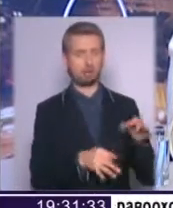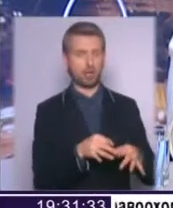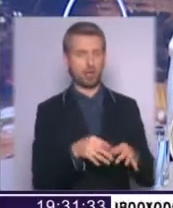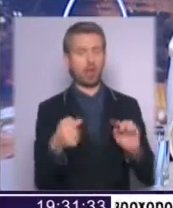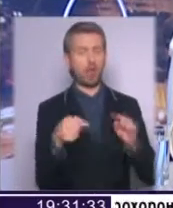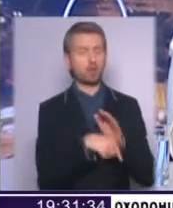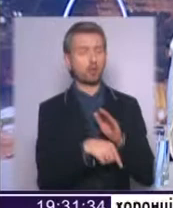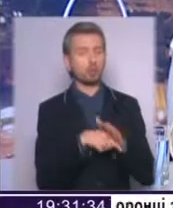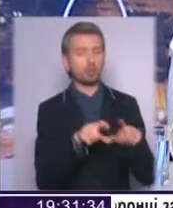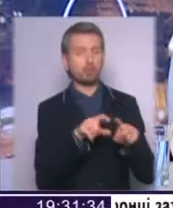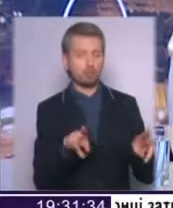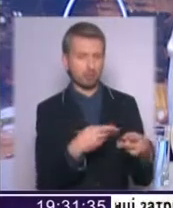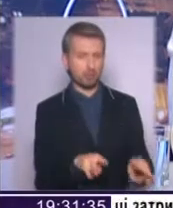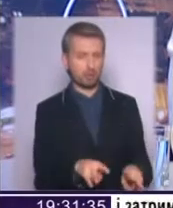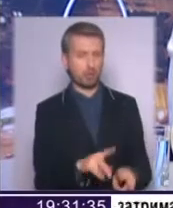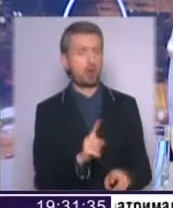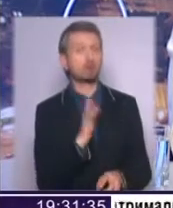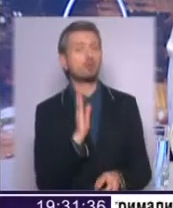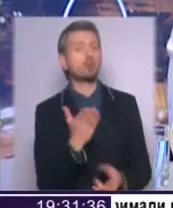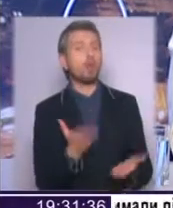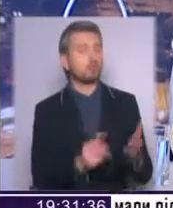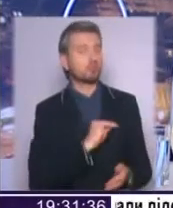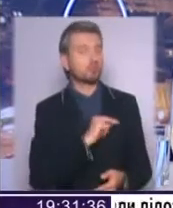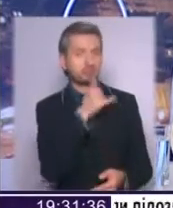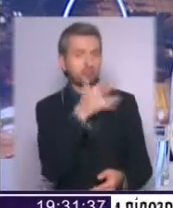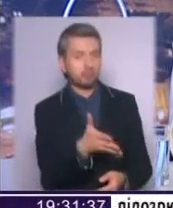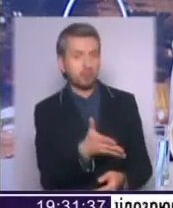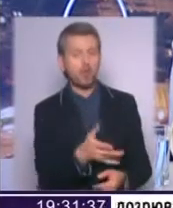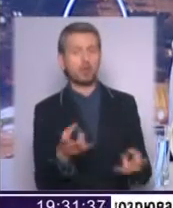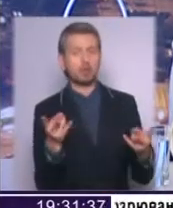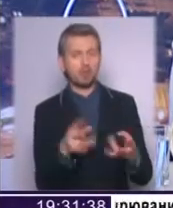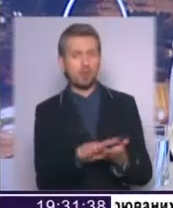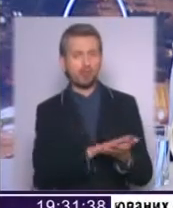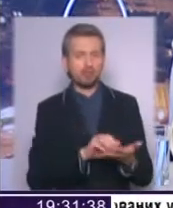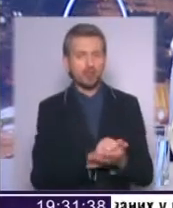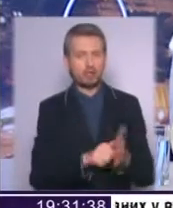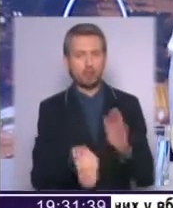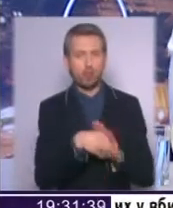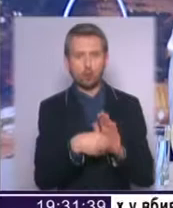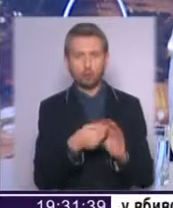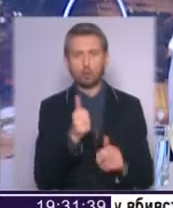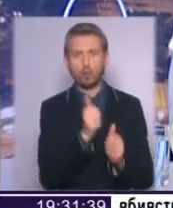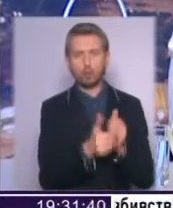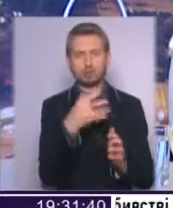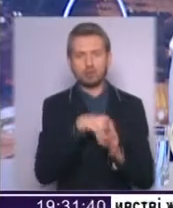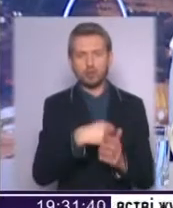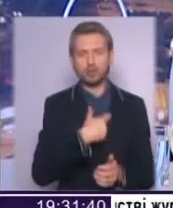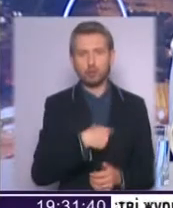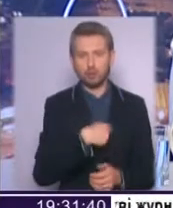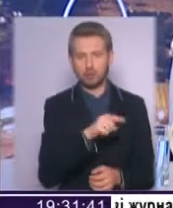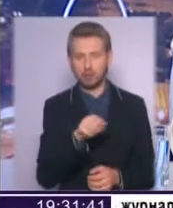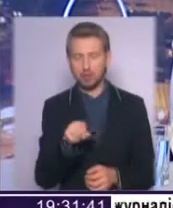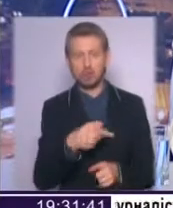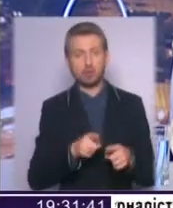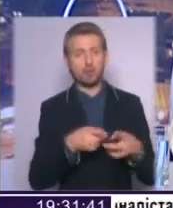воно не запрацює? Тому давайте просто, нам треба нищити корупцію кожен в собі. Для цього потрібно дуже прості речі.